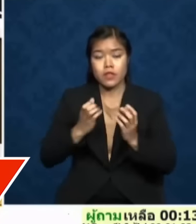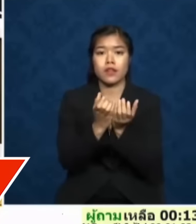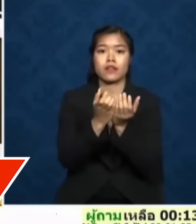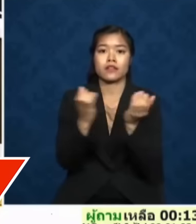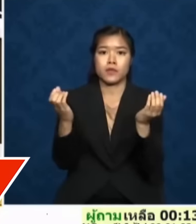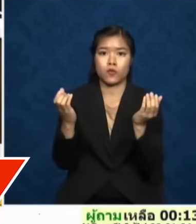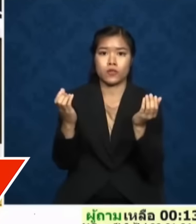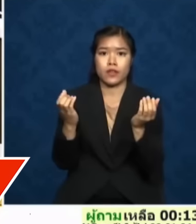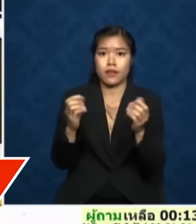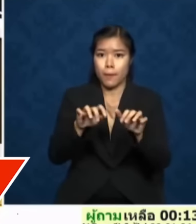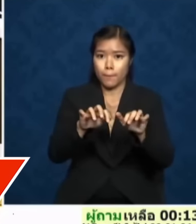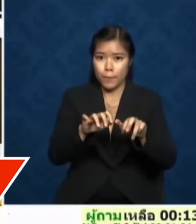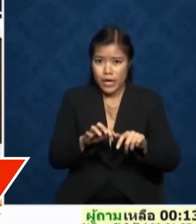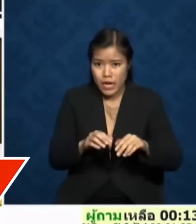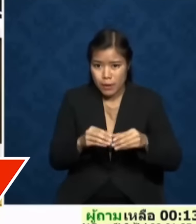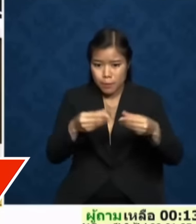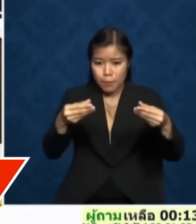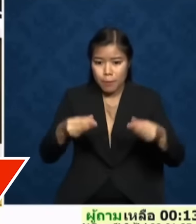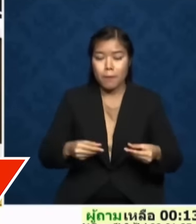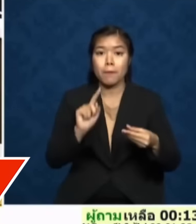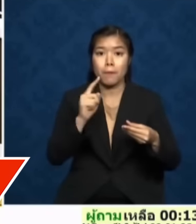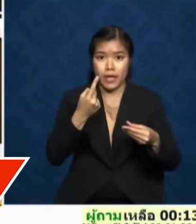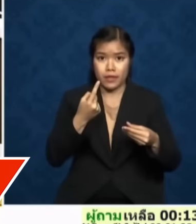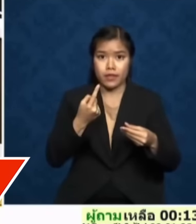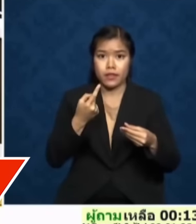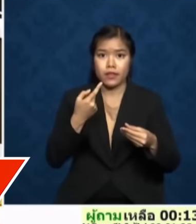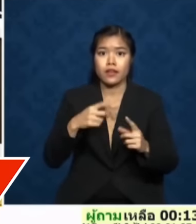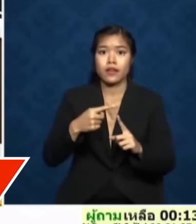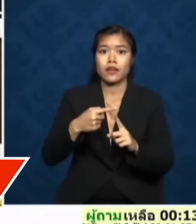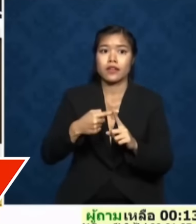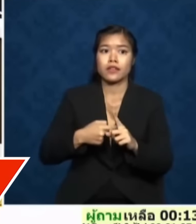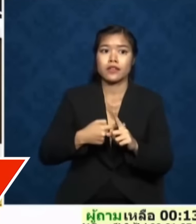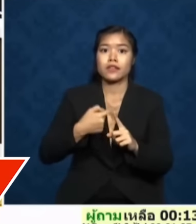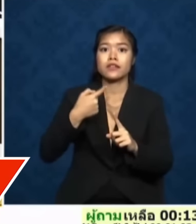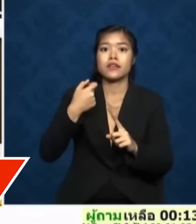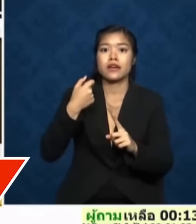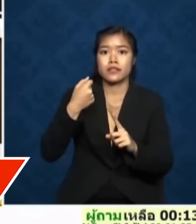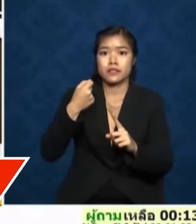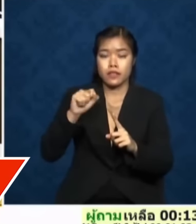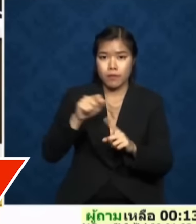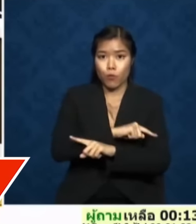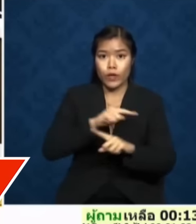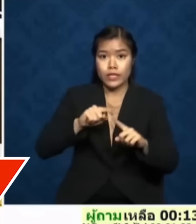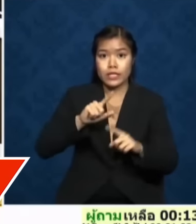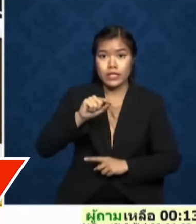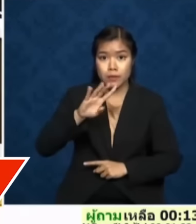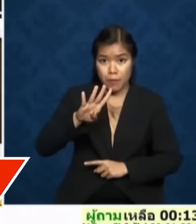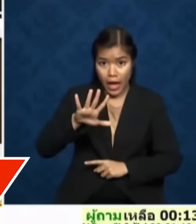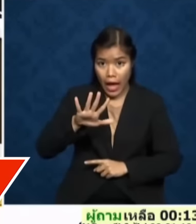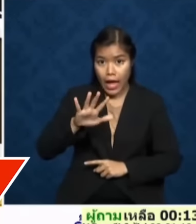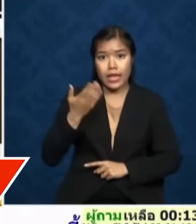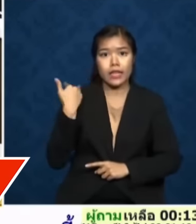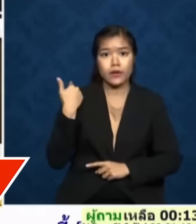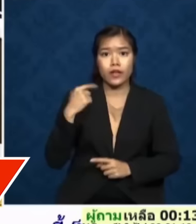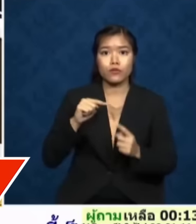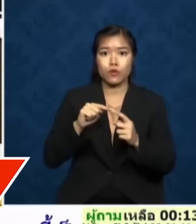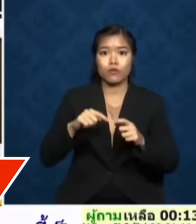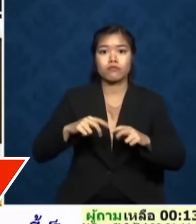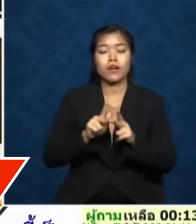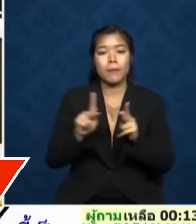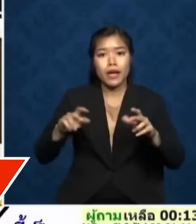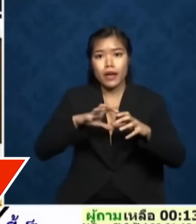เร็วๆนี้ซึ่งในวันที่25ธันวาคมที่ผ่านมาทางคณะกรรมการศึกษาประชามติเรื่องรัฐธรรมนูญ